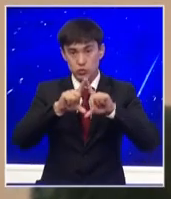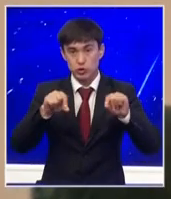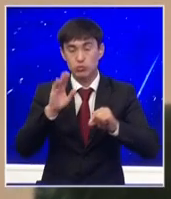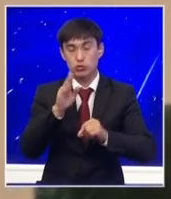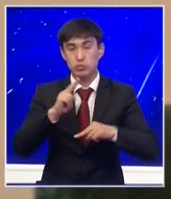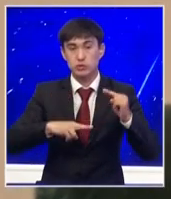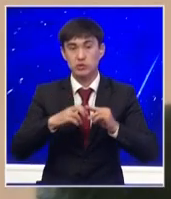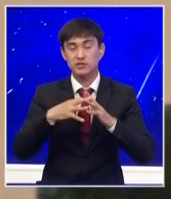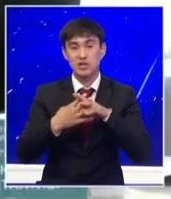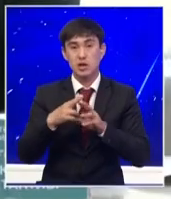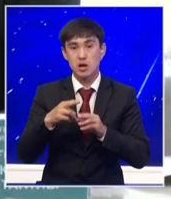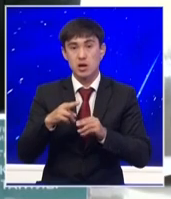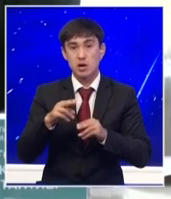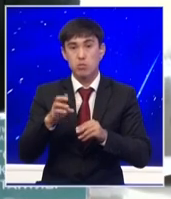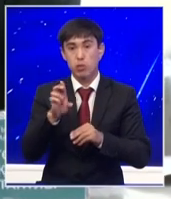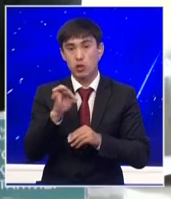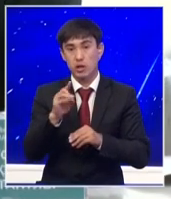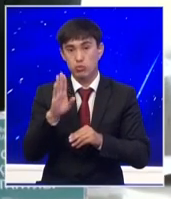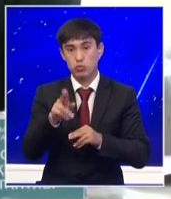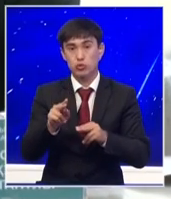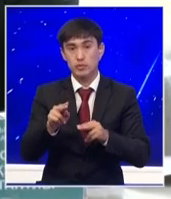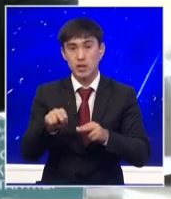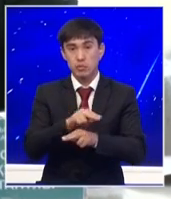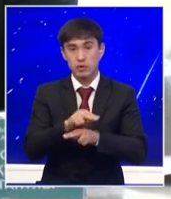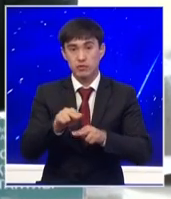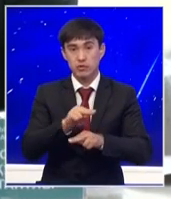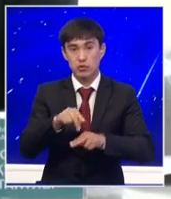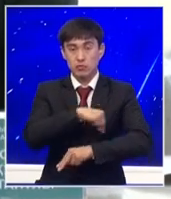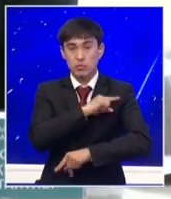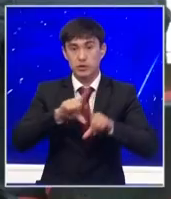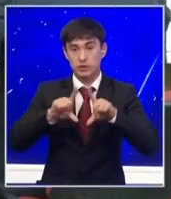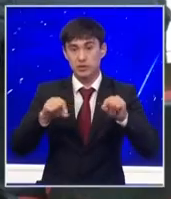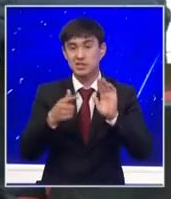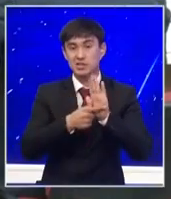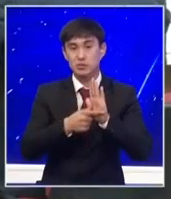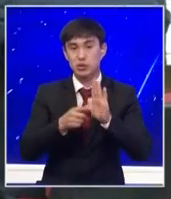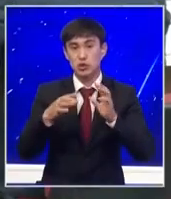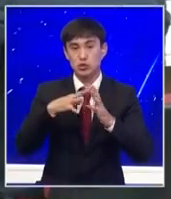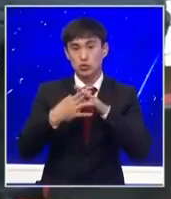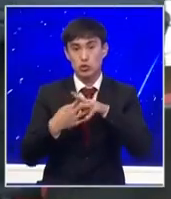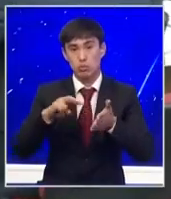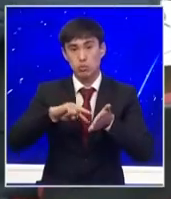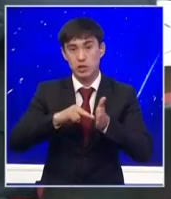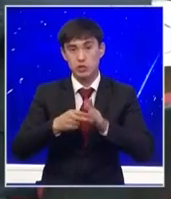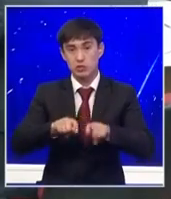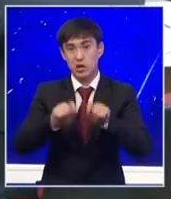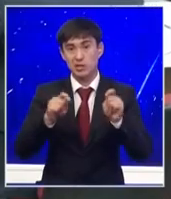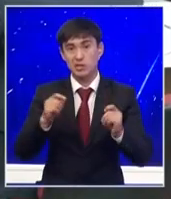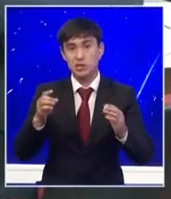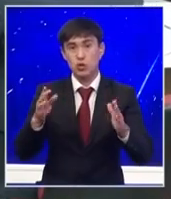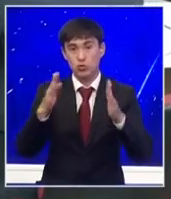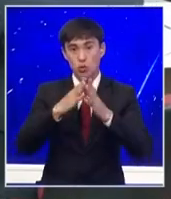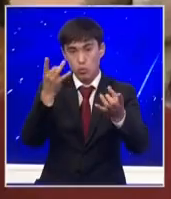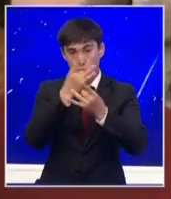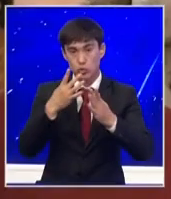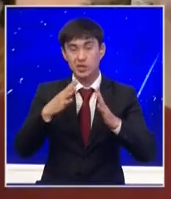селе боралдай будет проведен капитальный ремонт объектов здравоохранения в семиселах планируется открыть Дом культуры и сельский клуб